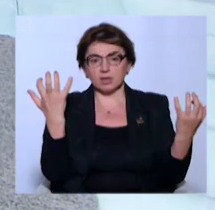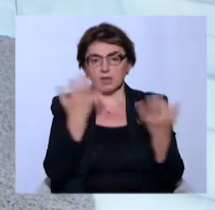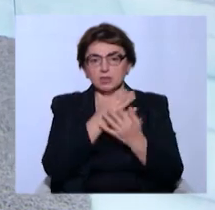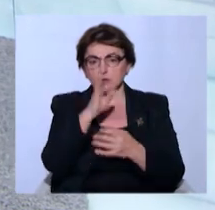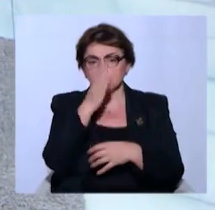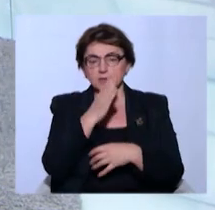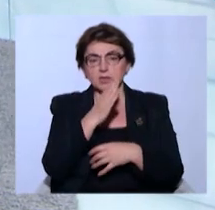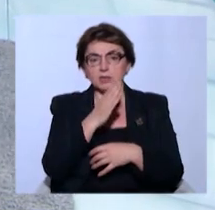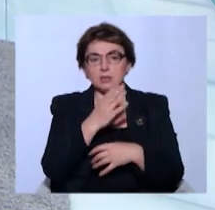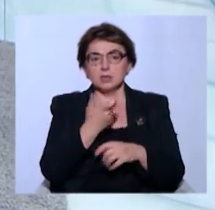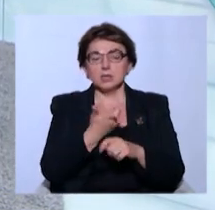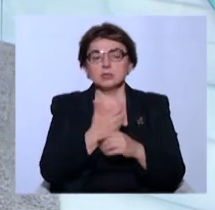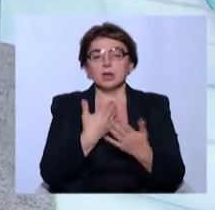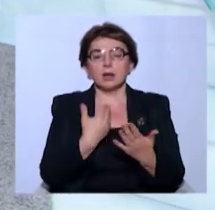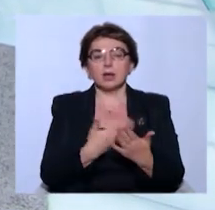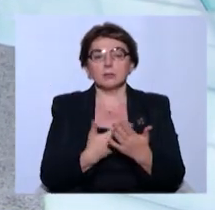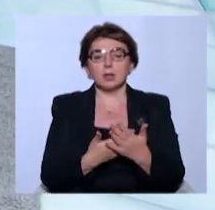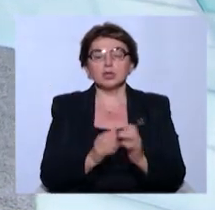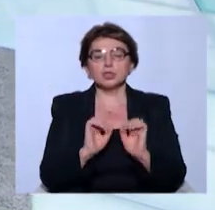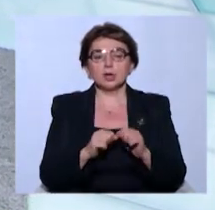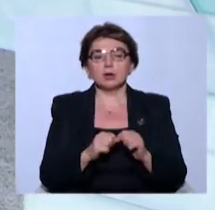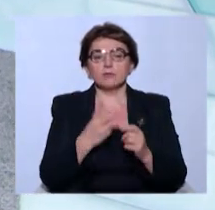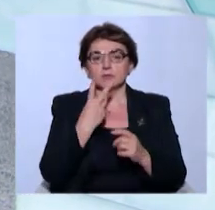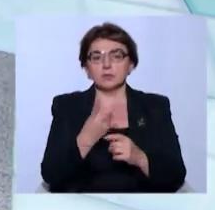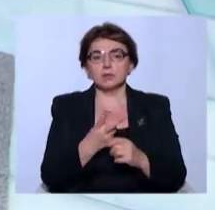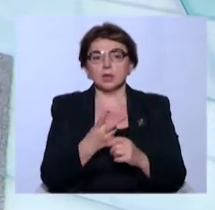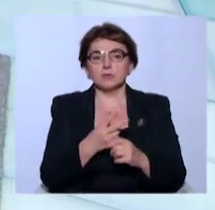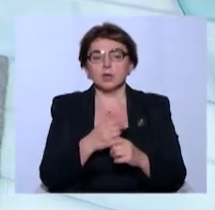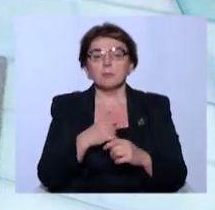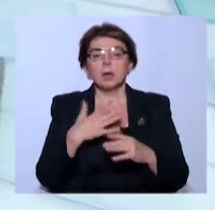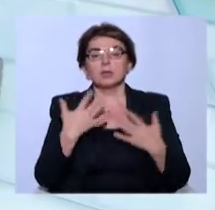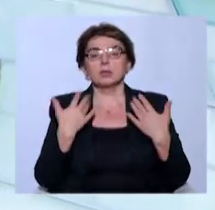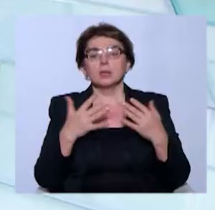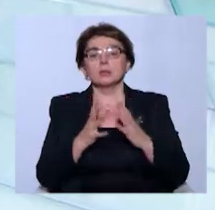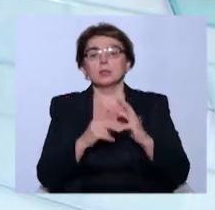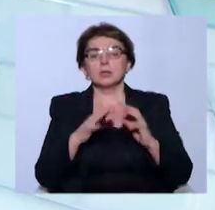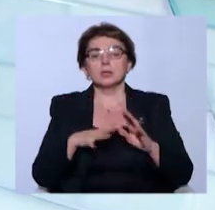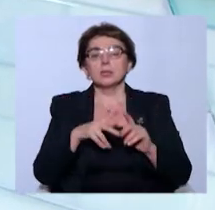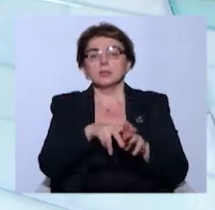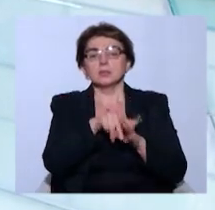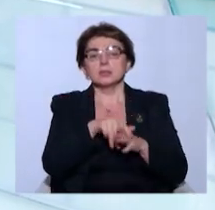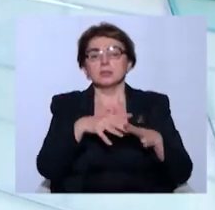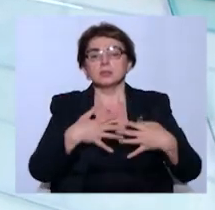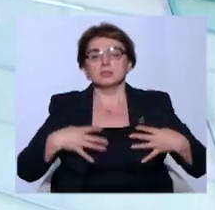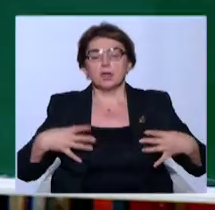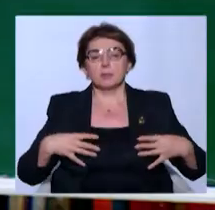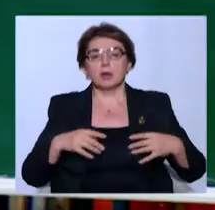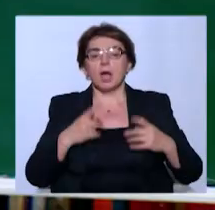ცხოველი ვერ ამჩნევს. ძალიან ხშირად ესეთი დანაწევრებითი